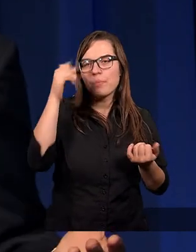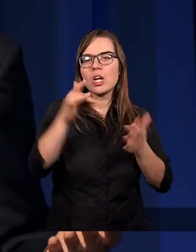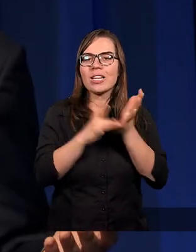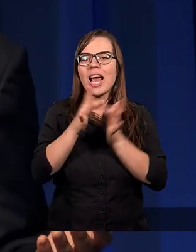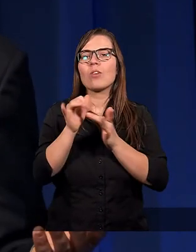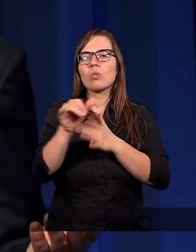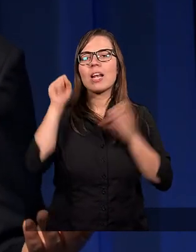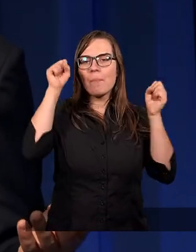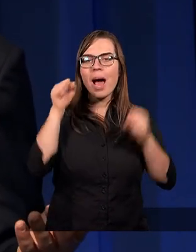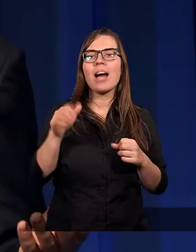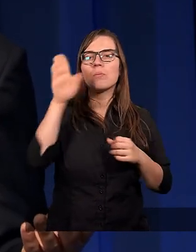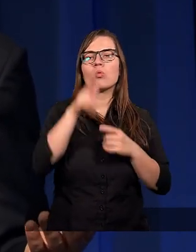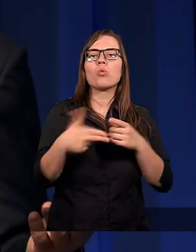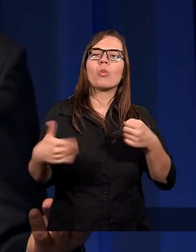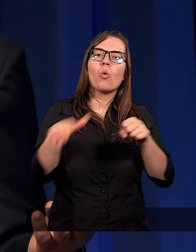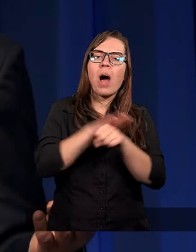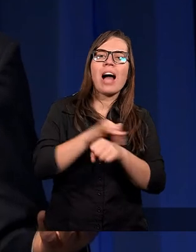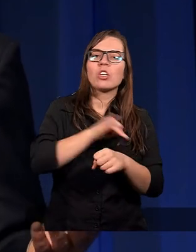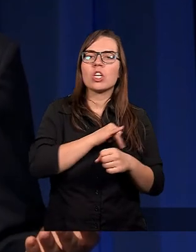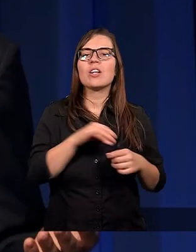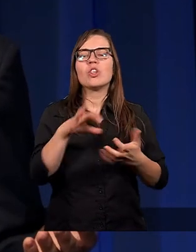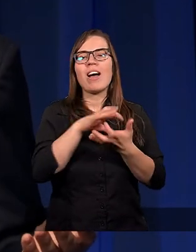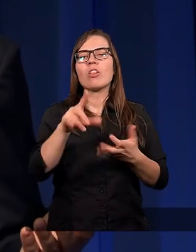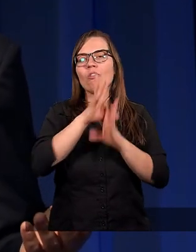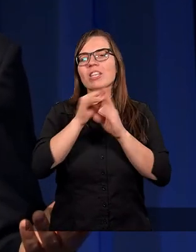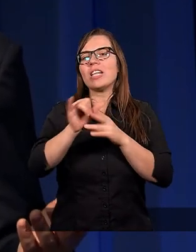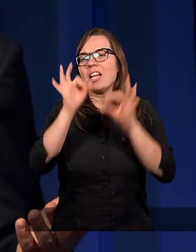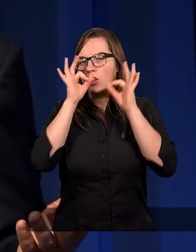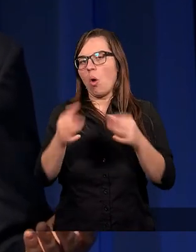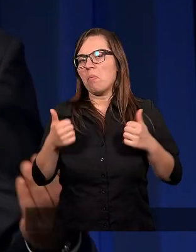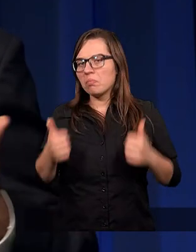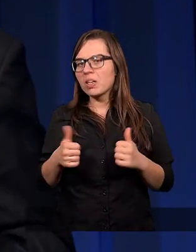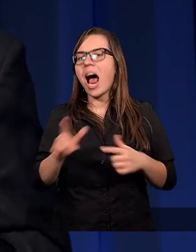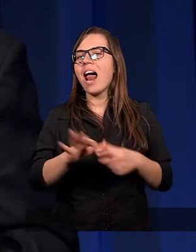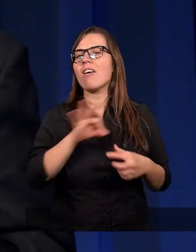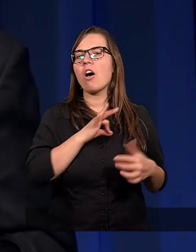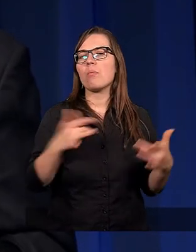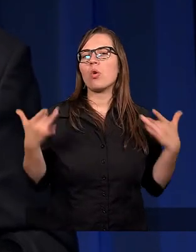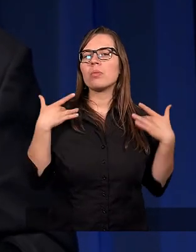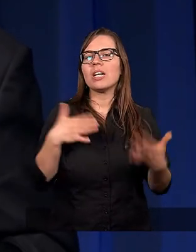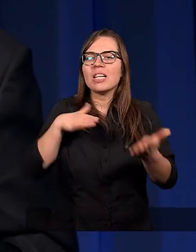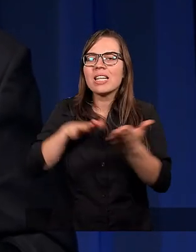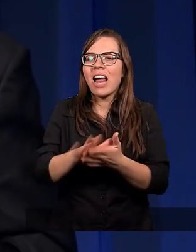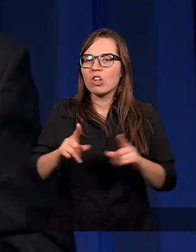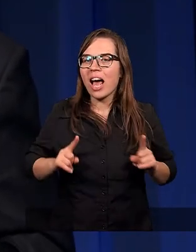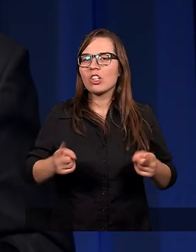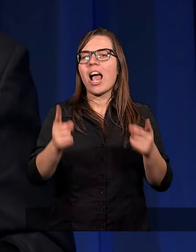jest barankiem Bożym, który gładzi grzechy świata, to wszystko jest dobre, ale w moim życiu zaczyna